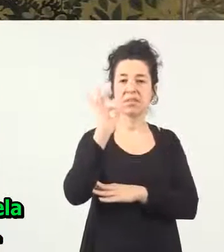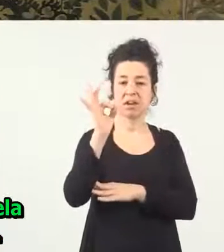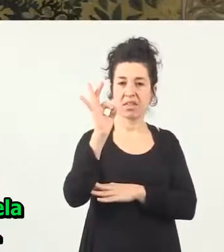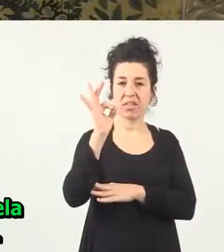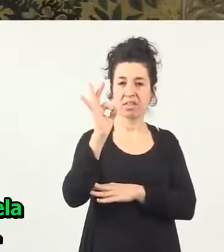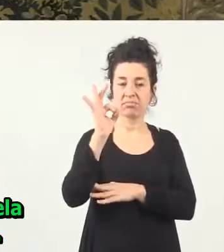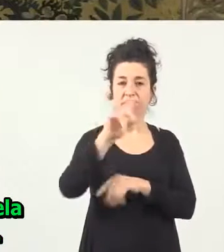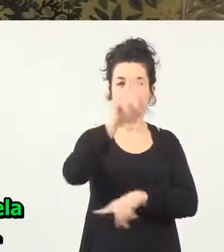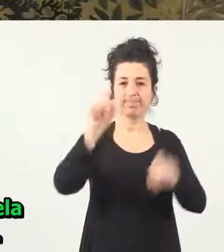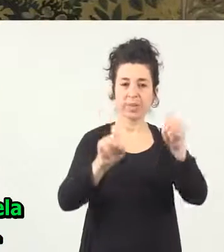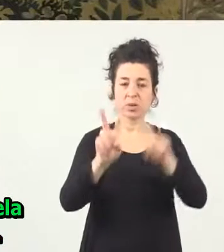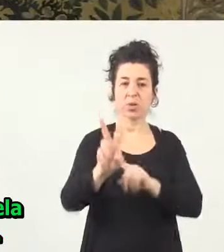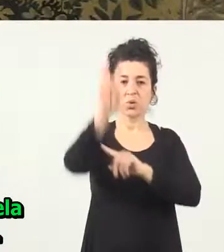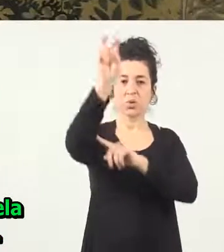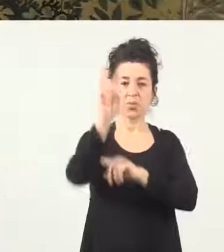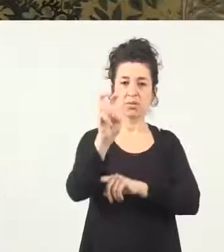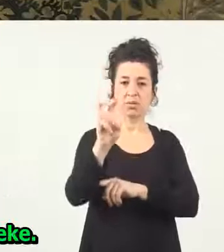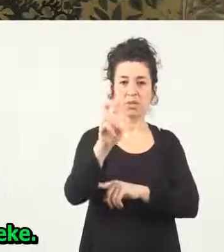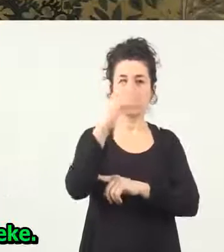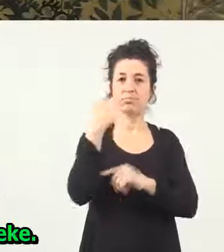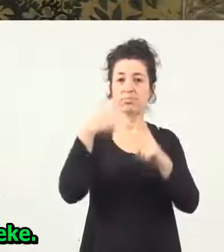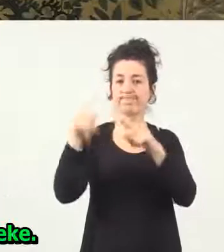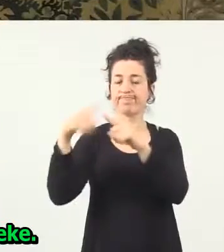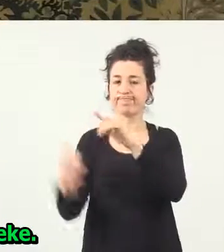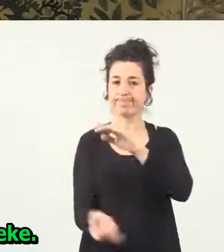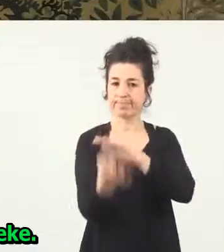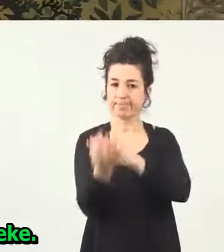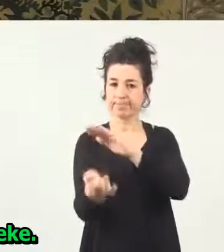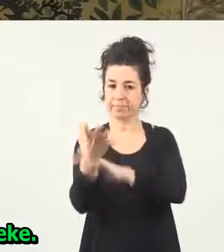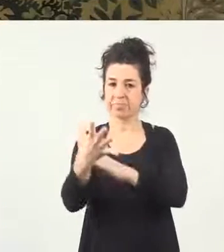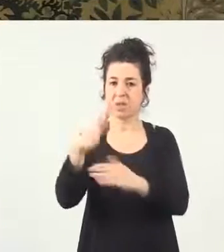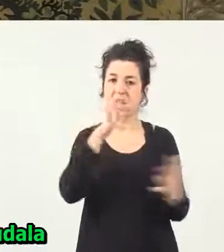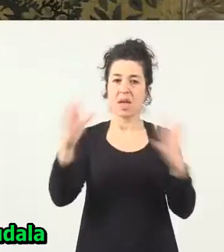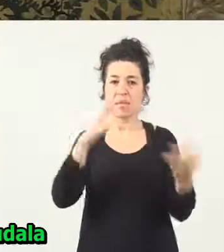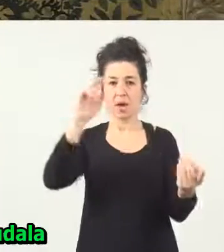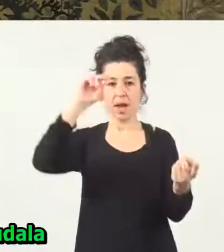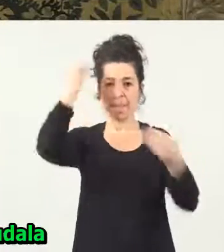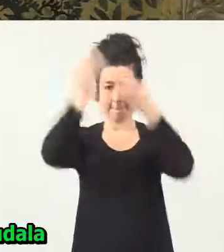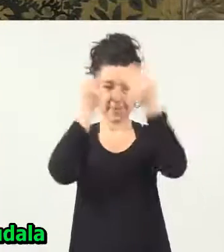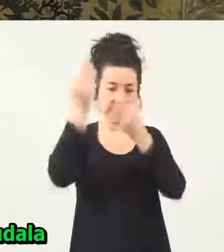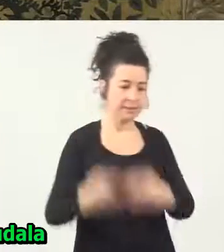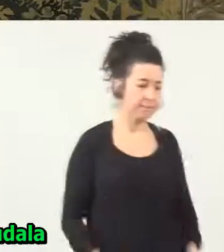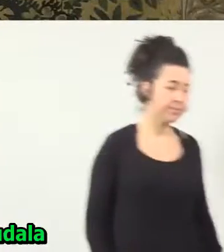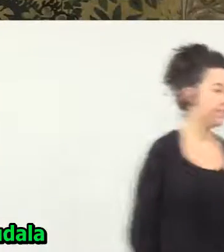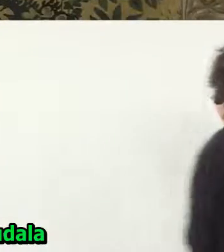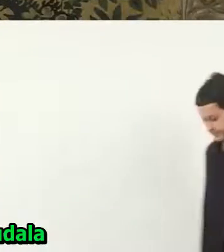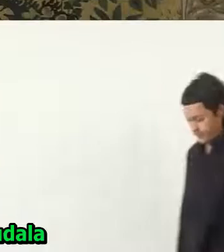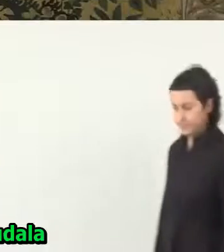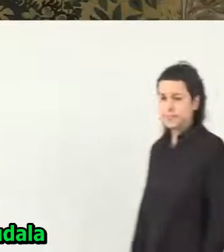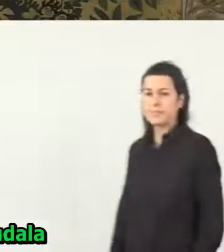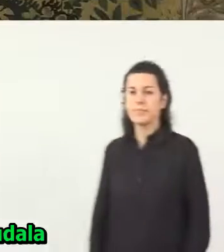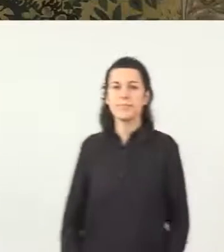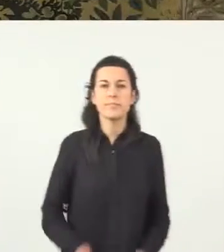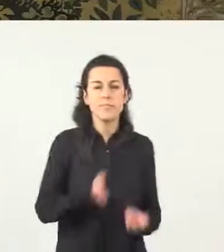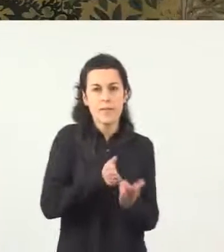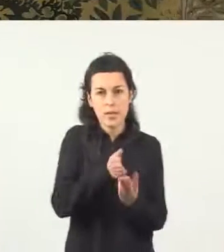eta, bueno, ba, elementu berriak sortu direla, eta, bueno, pentsatzeko momentua izan daitek, ez da. Bueno, bigarren ardatza, esan